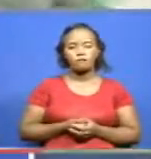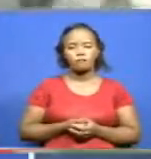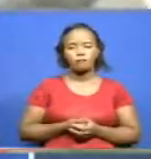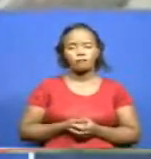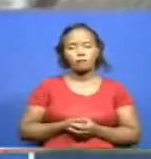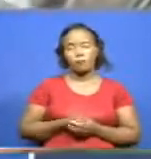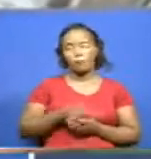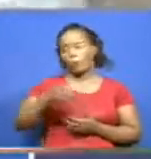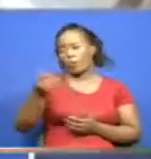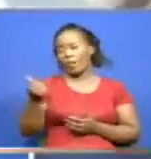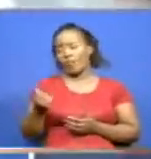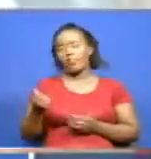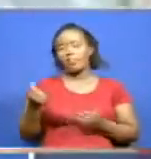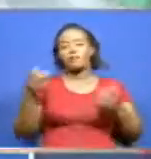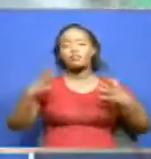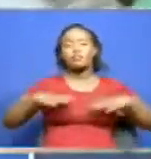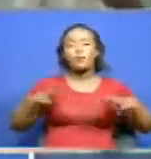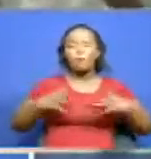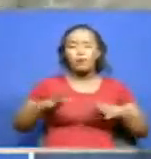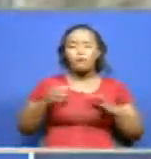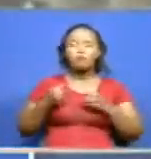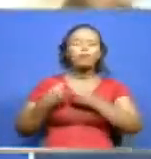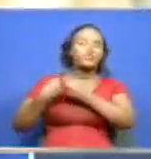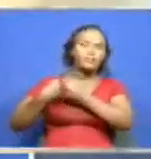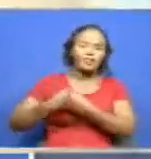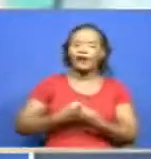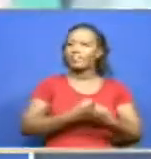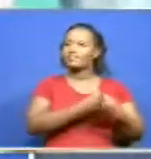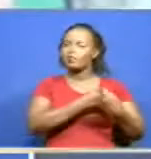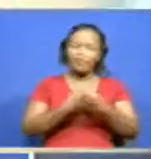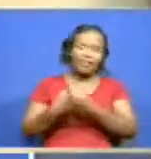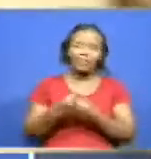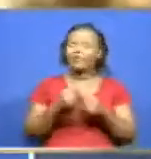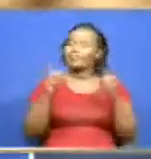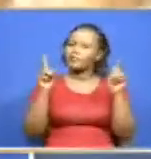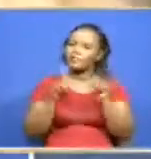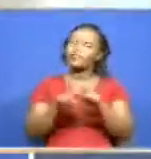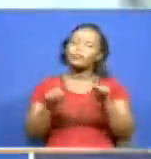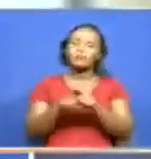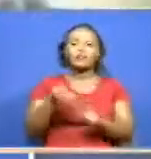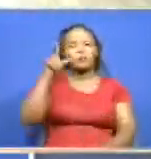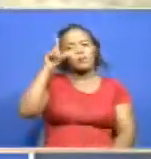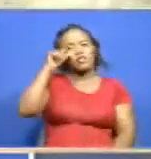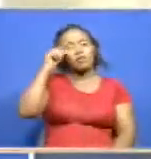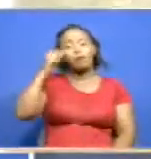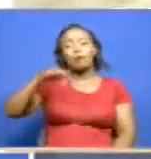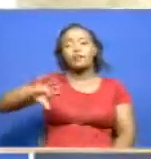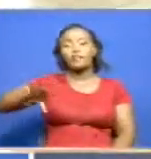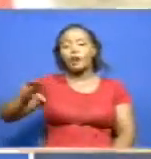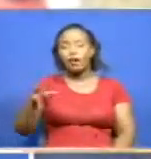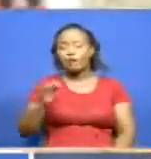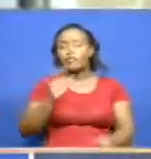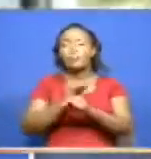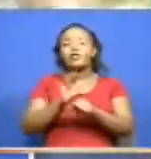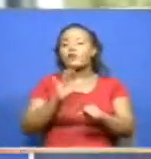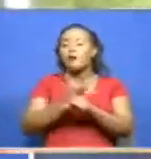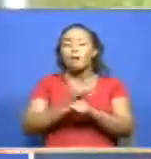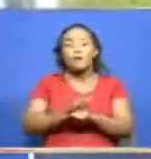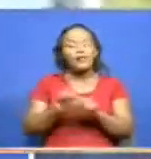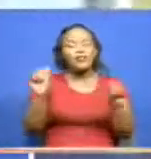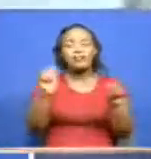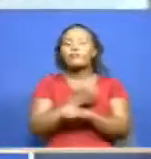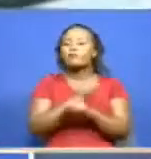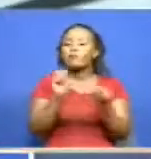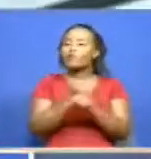Kuna wengine kadhaa wanaopitia mahangaiko sawia katika kaunti ya Mombasa, wengi wakiwa hawana uwezo wa